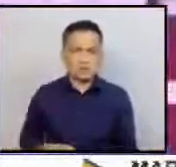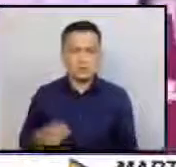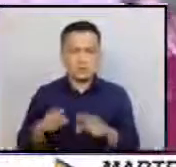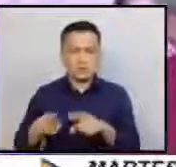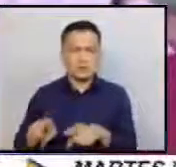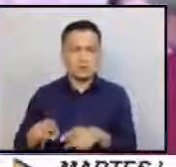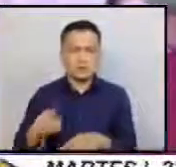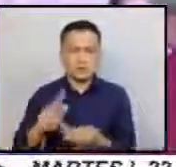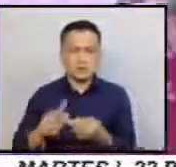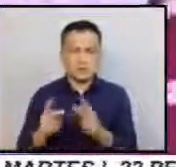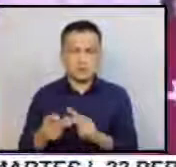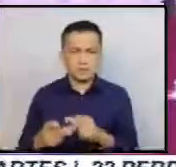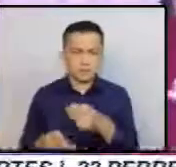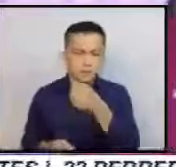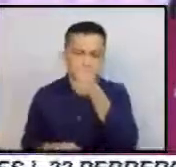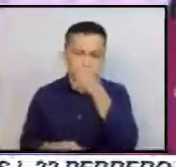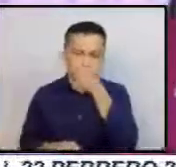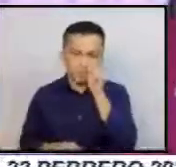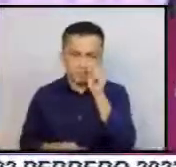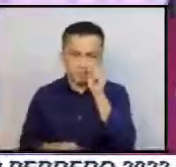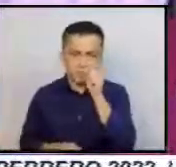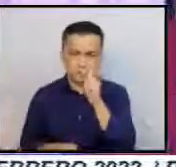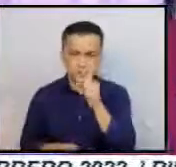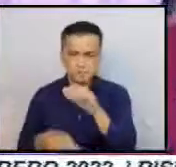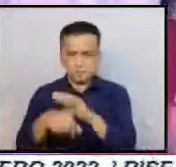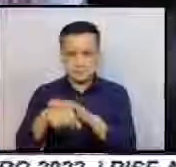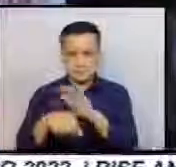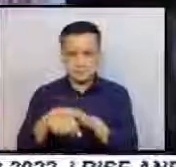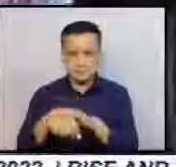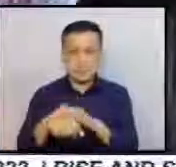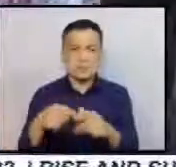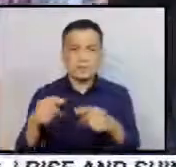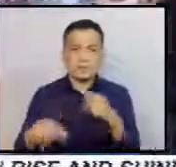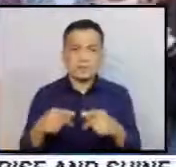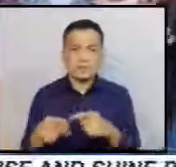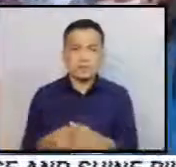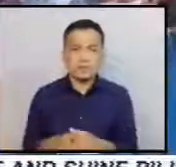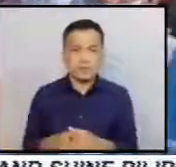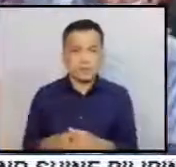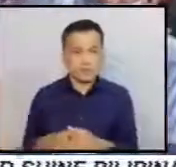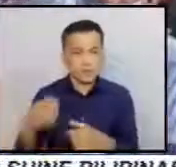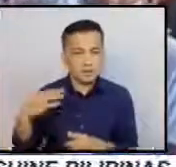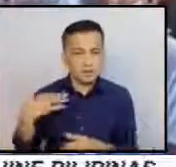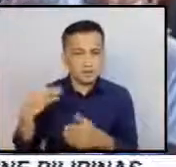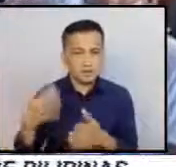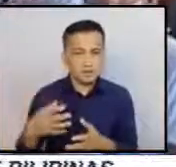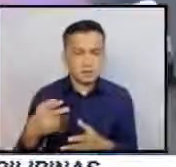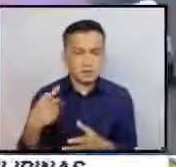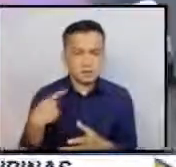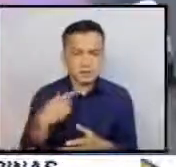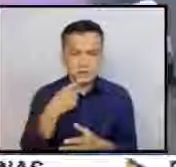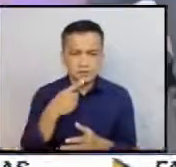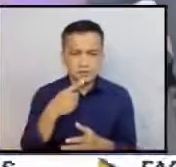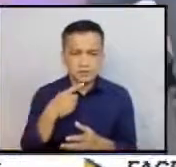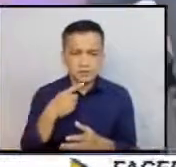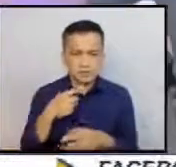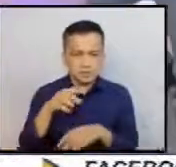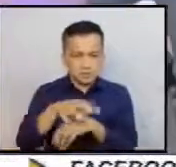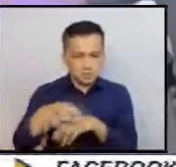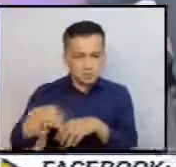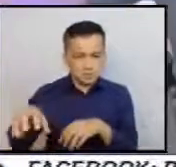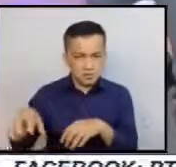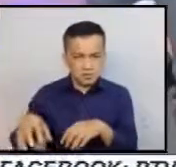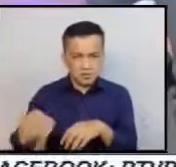President Vicente Soto III, nagpaalala rin sa taong bayan sa mga kandidato na mayroong mga nakapaligid na may